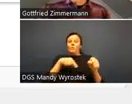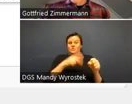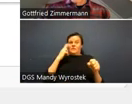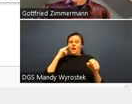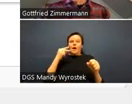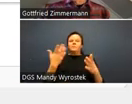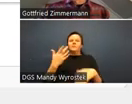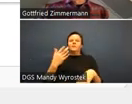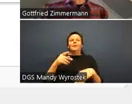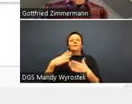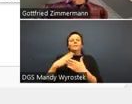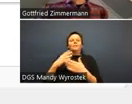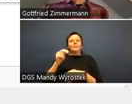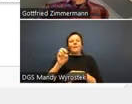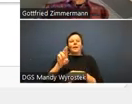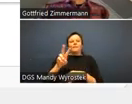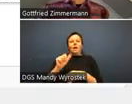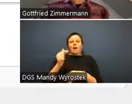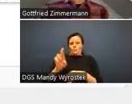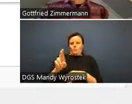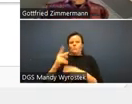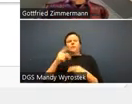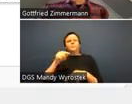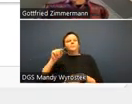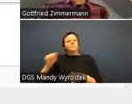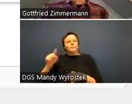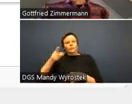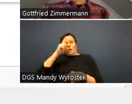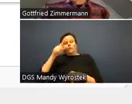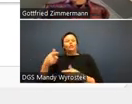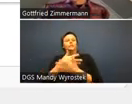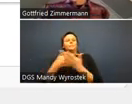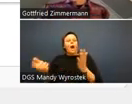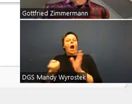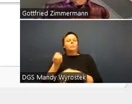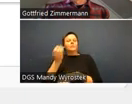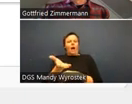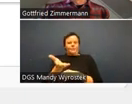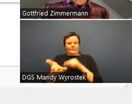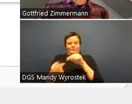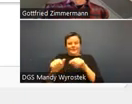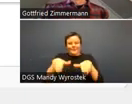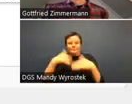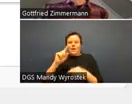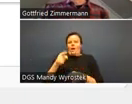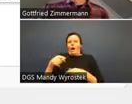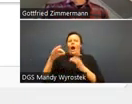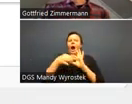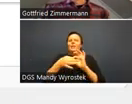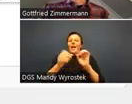Und wenn Sie einen Mac benutzen, der Voice-Over, das ist der Screenreader auf dem Mac, gibt es auch